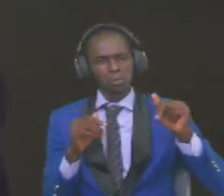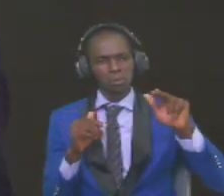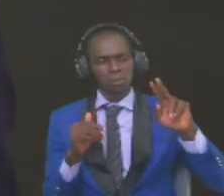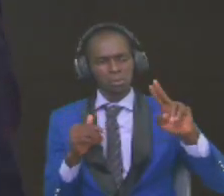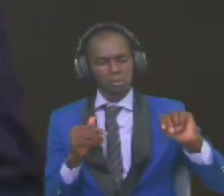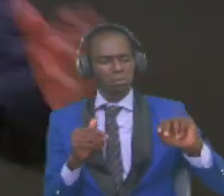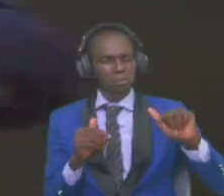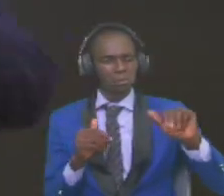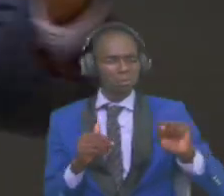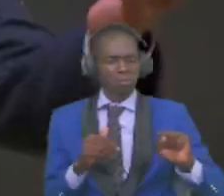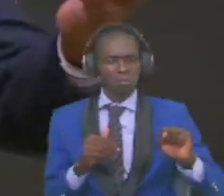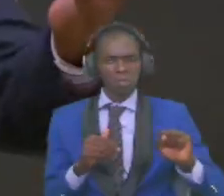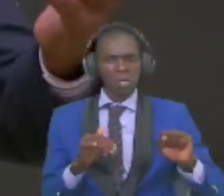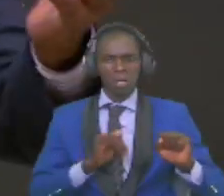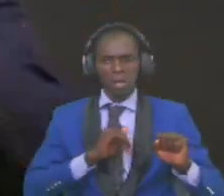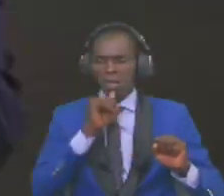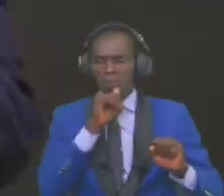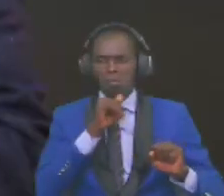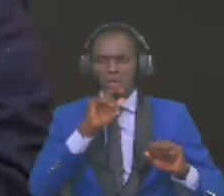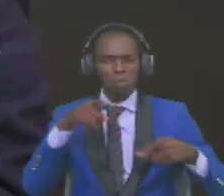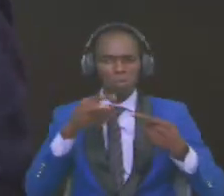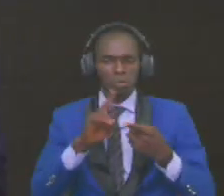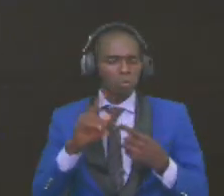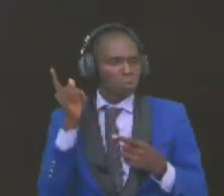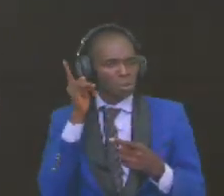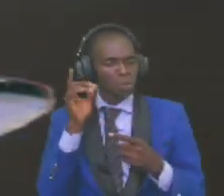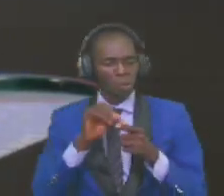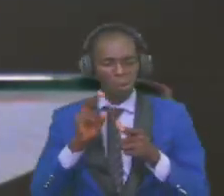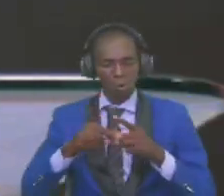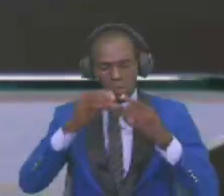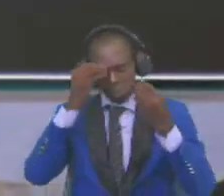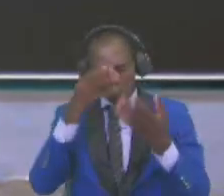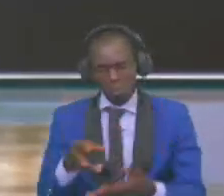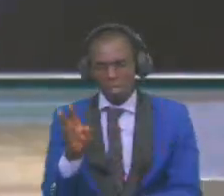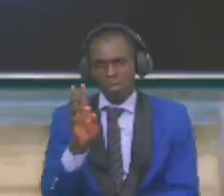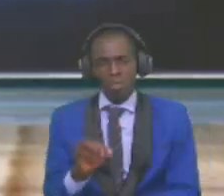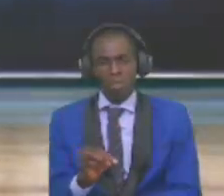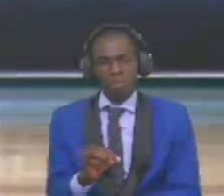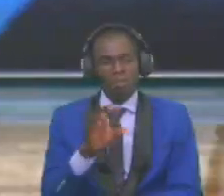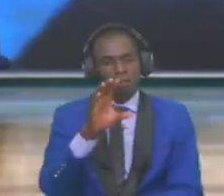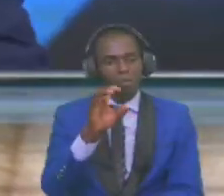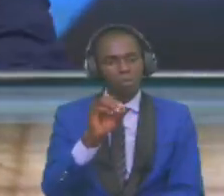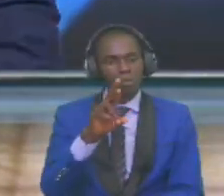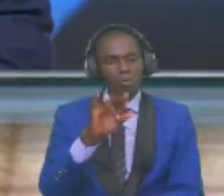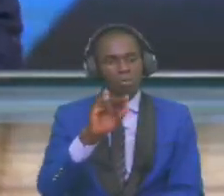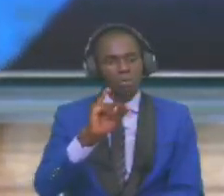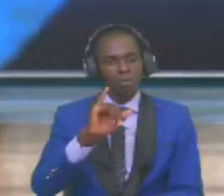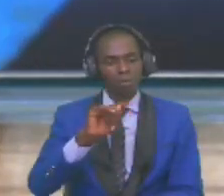maison de stéphane je ne vais pas écouté il ne veut pas me soumettre à eux pour un tien